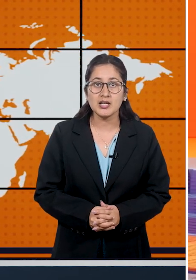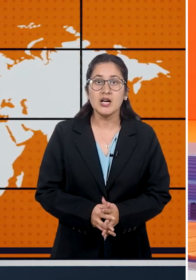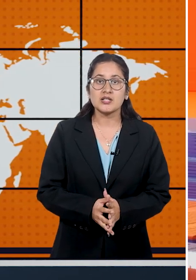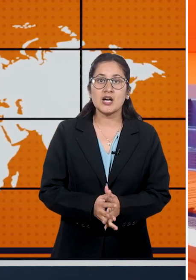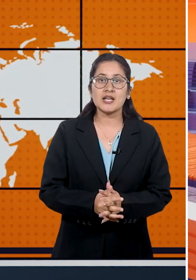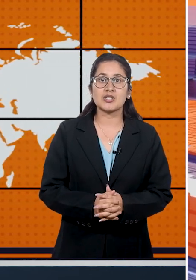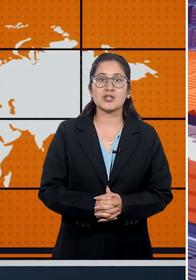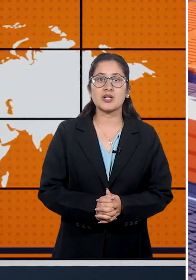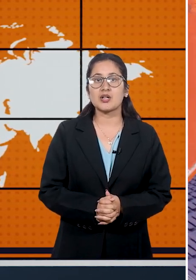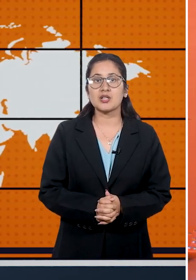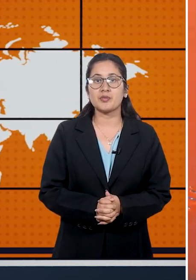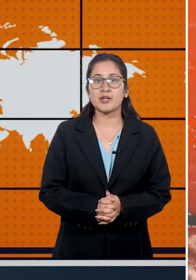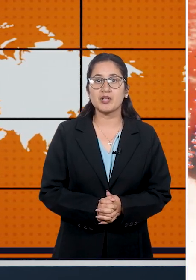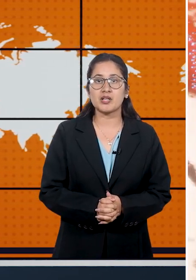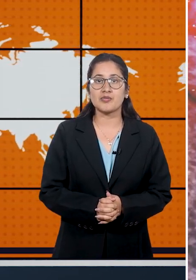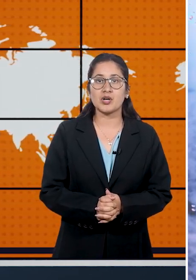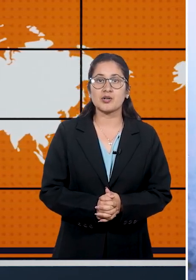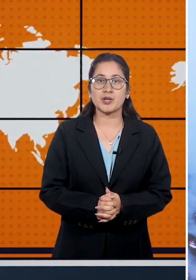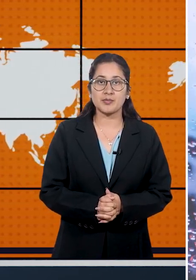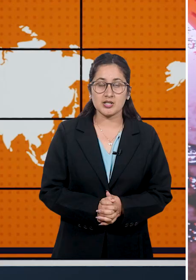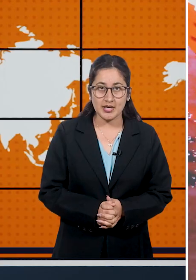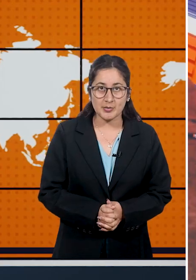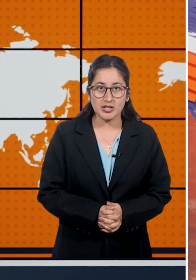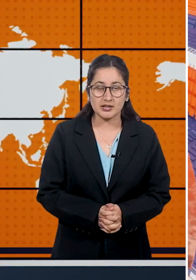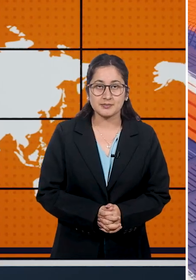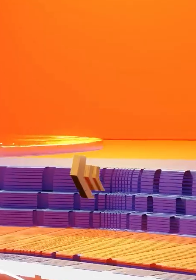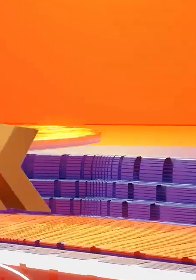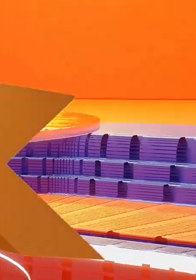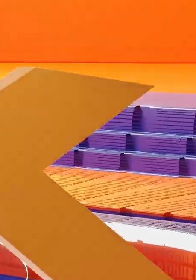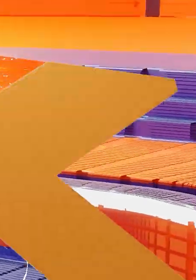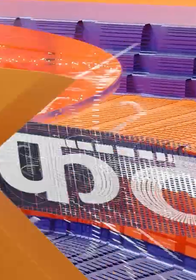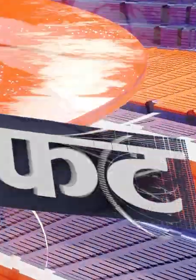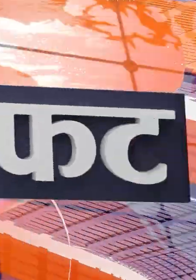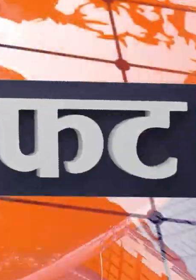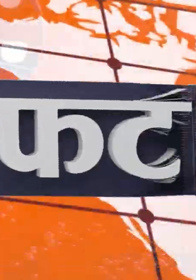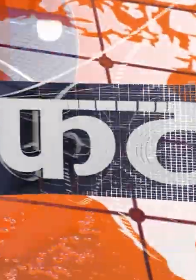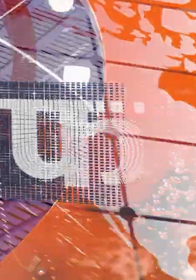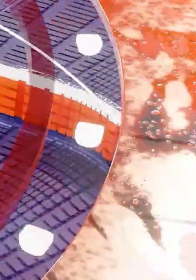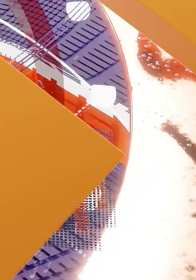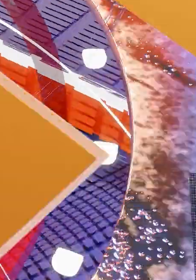हुने भन्दै सहकारी क्षेत्रले नक्कलीको बिगबिगी खेपिरहेको प्रतिवेदन सार्वजनिक।